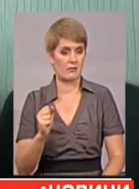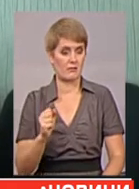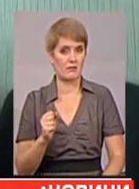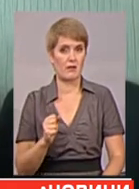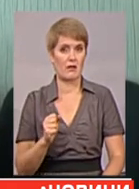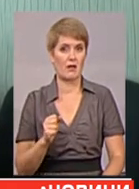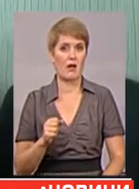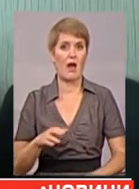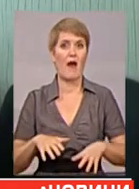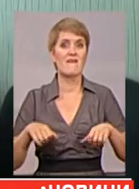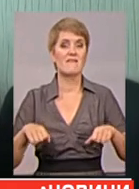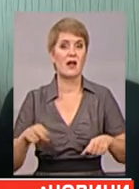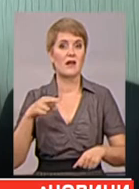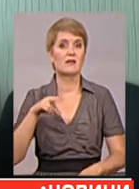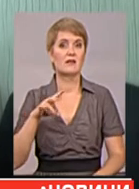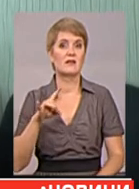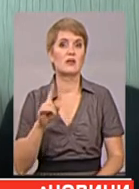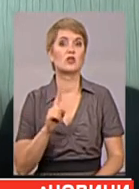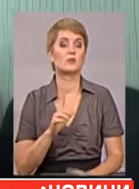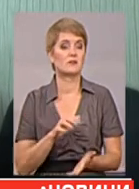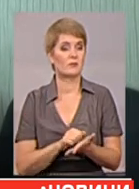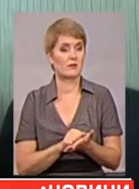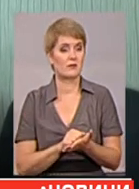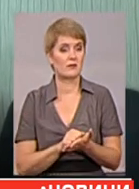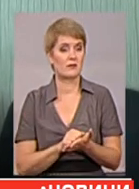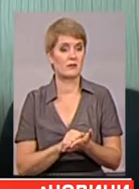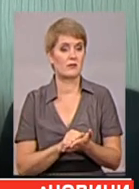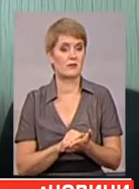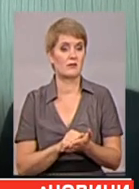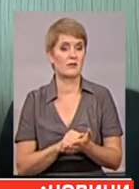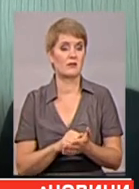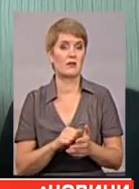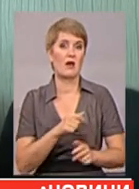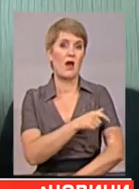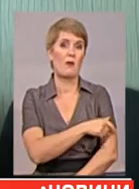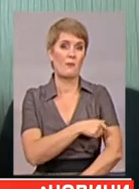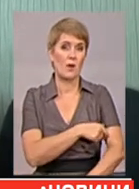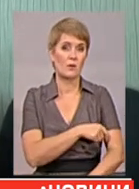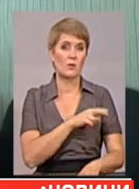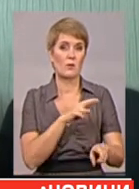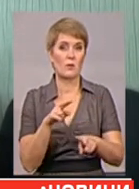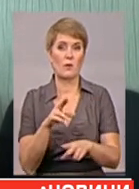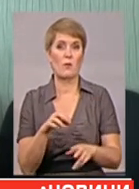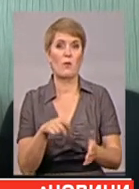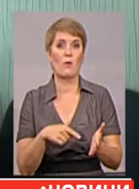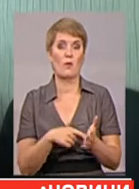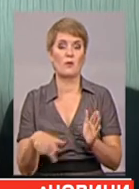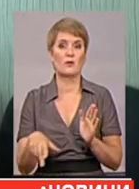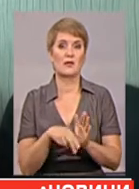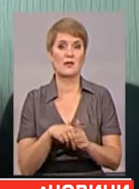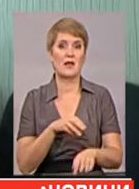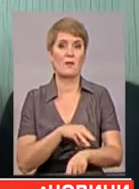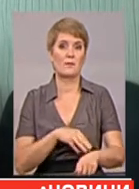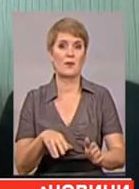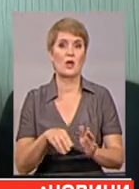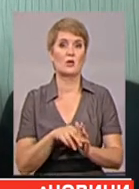При власті ДНР чим ви займаєтесь? Патрулювали по городу з міліцією, зі